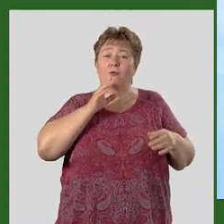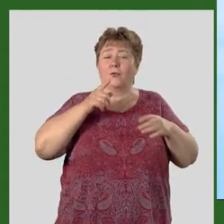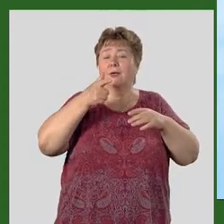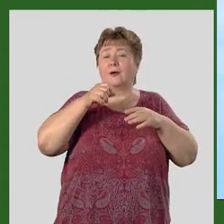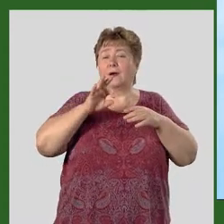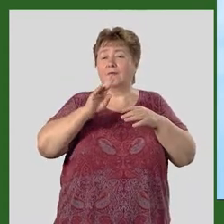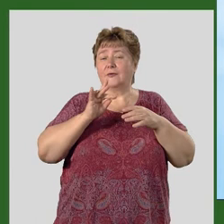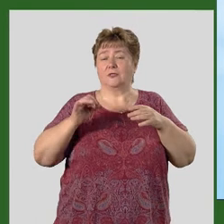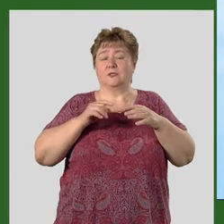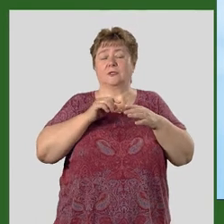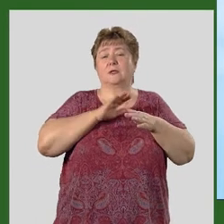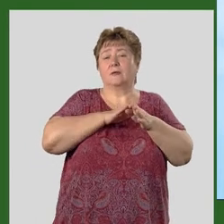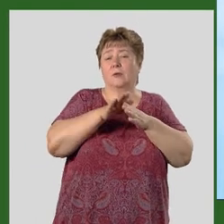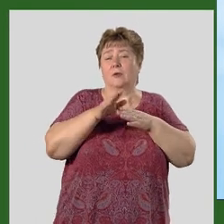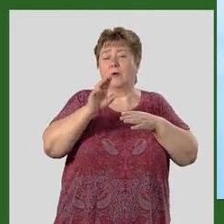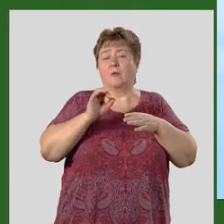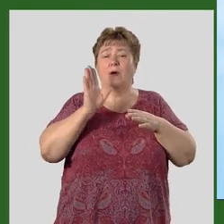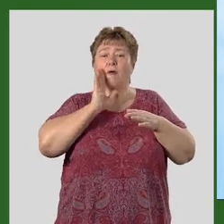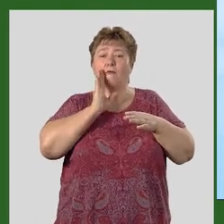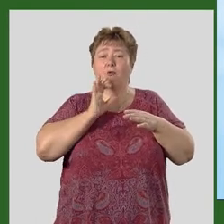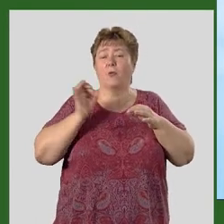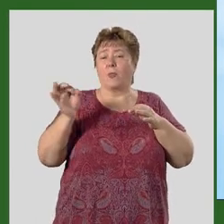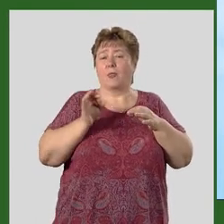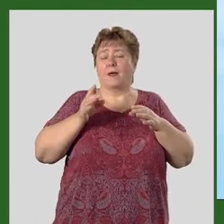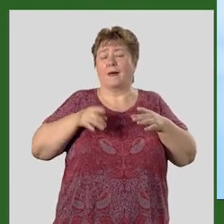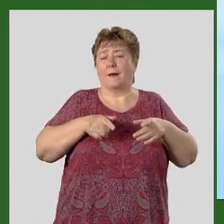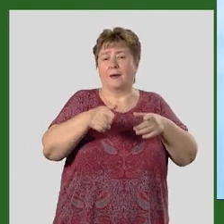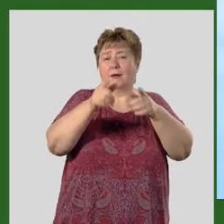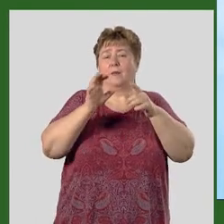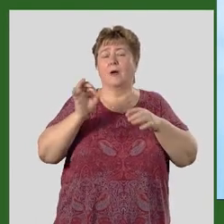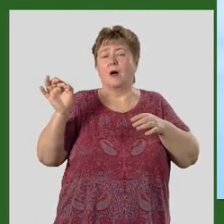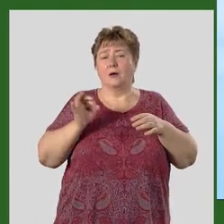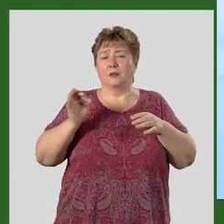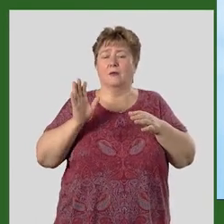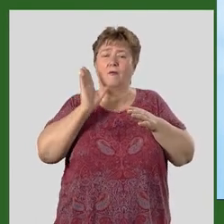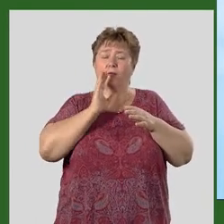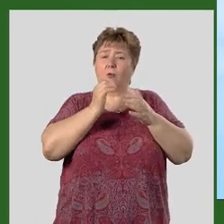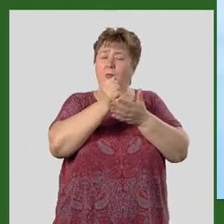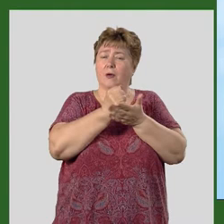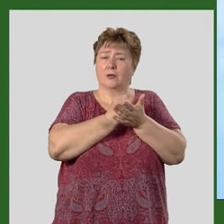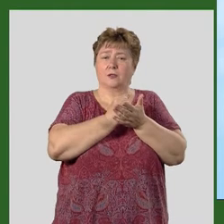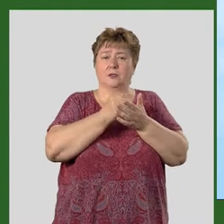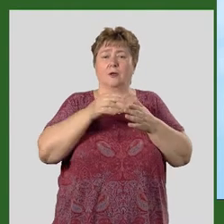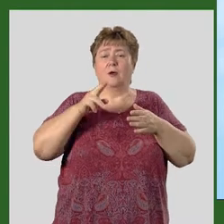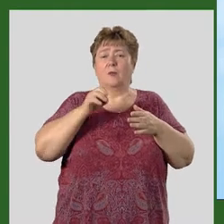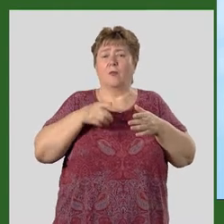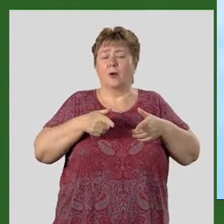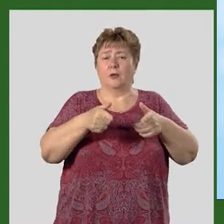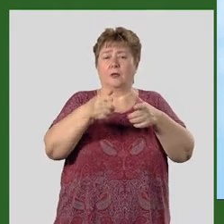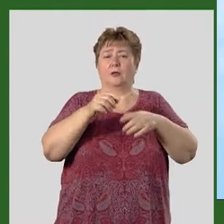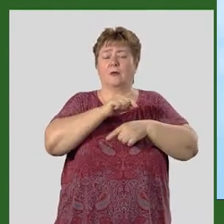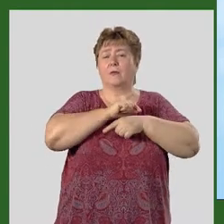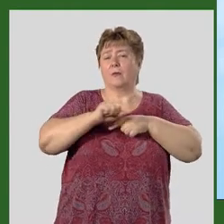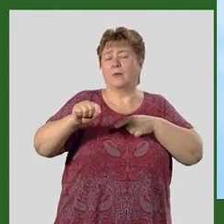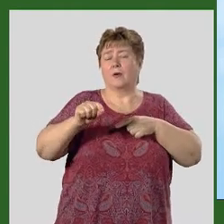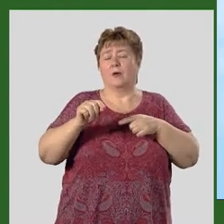Гидрографические границы проходят по водным объектам, рекам, озерам, водохранилищам. По реке ее